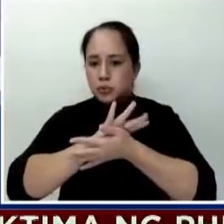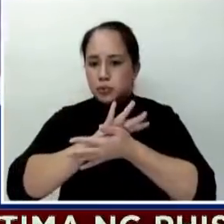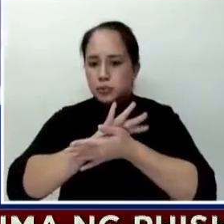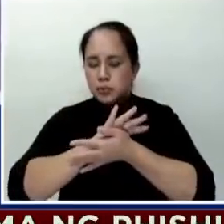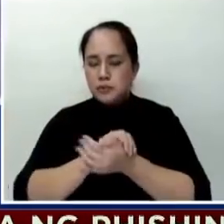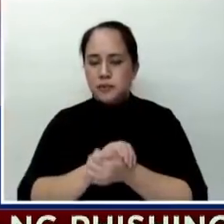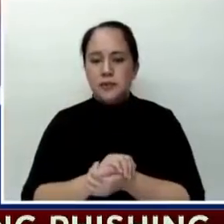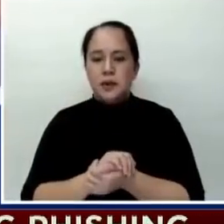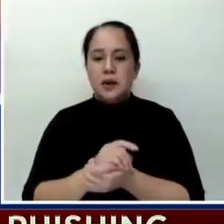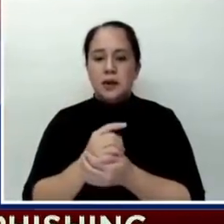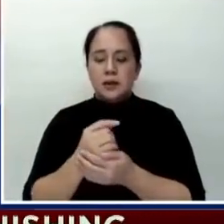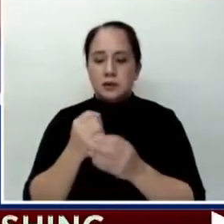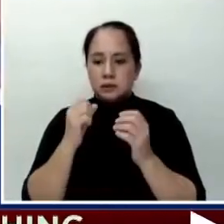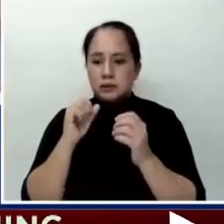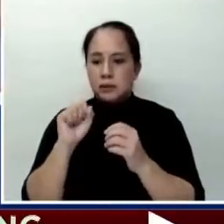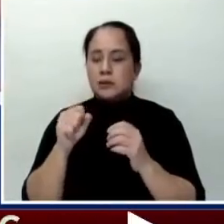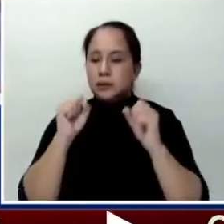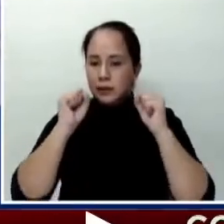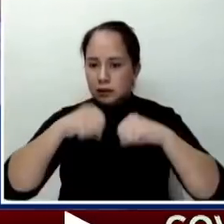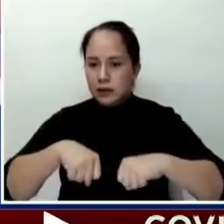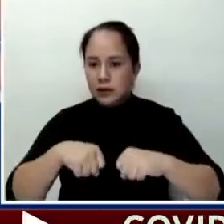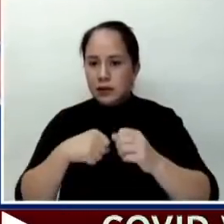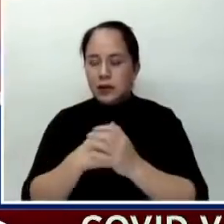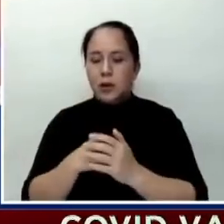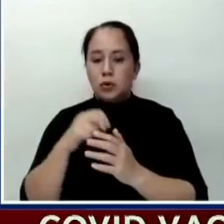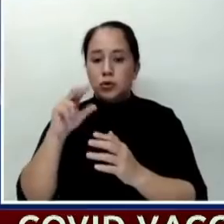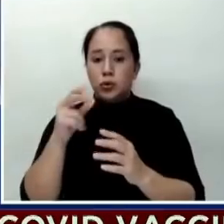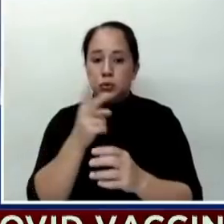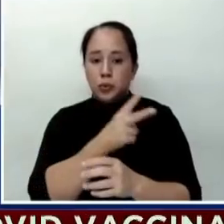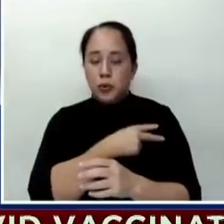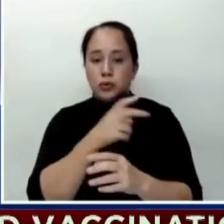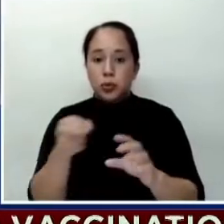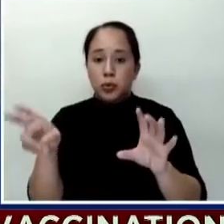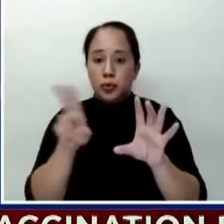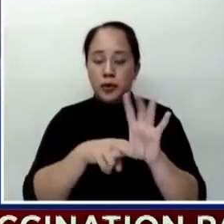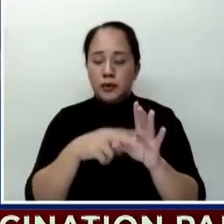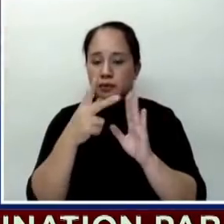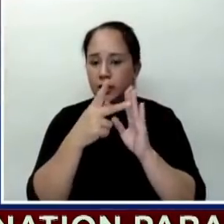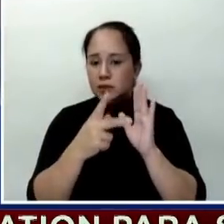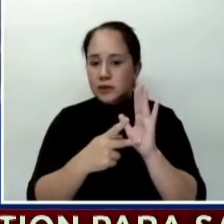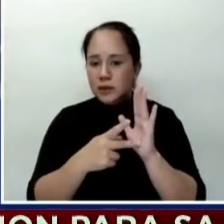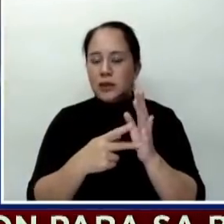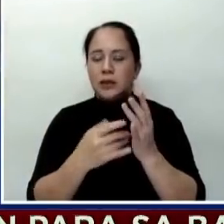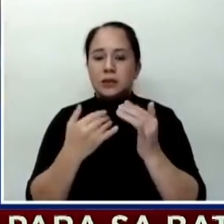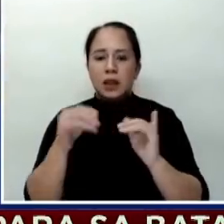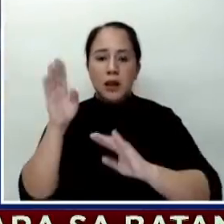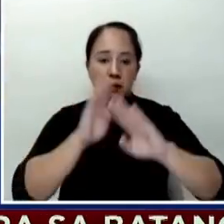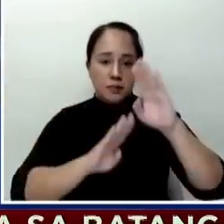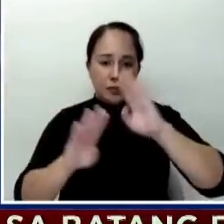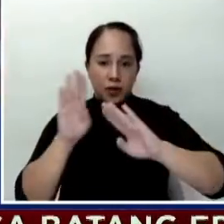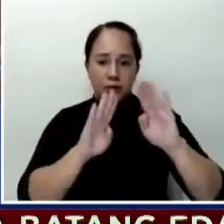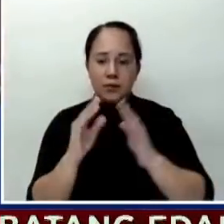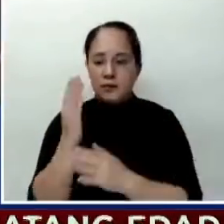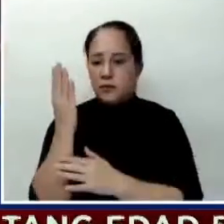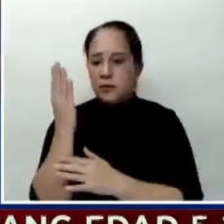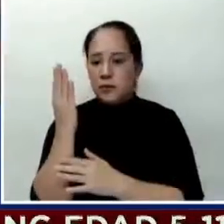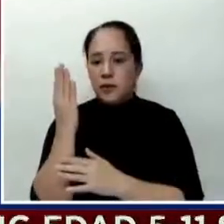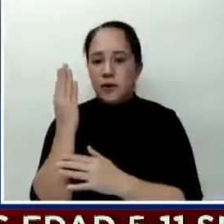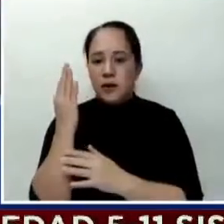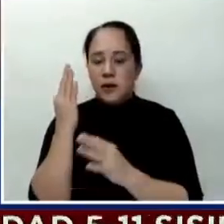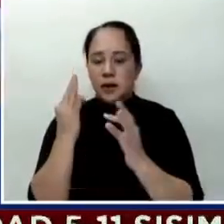pandemic. At bagamat pabor siya sa no vaccine, no ride policy, nagkakaproblema umano ito pagdating